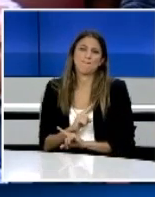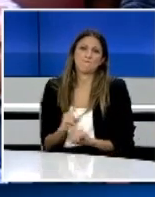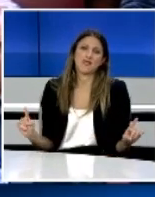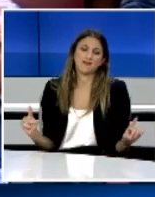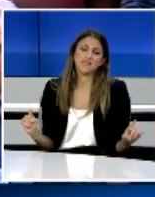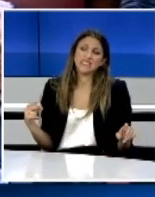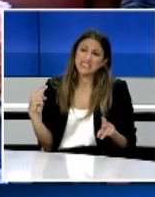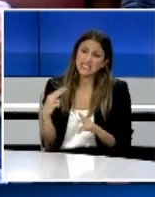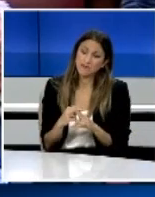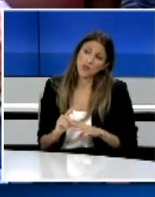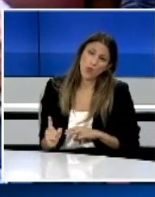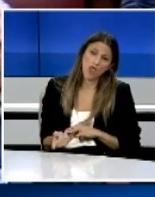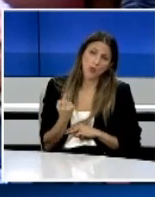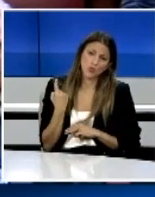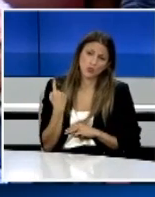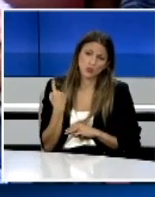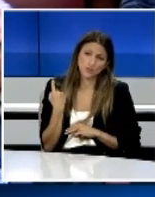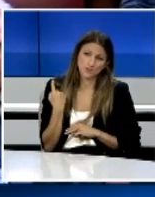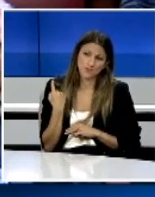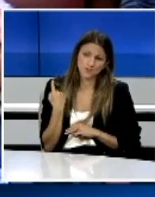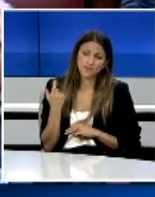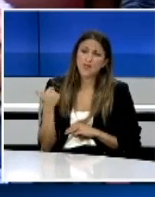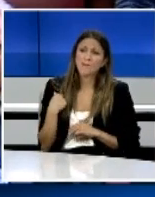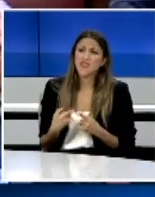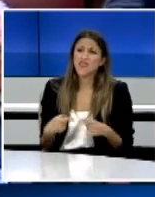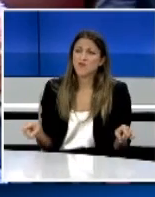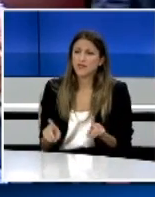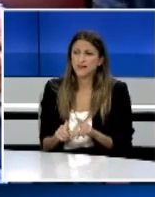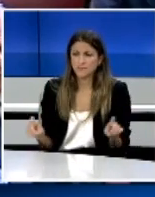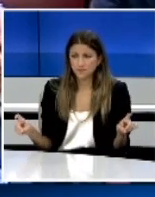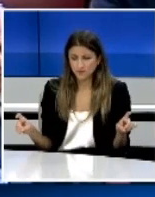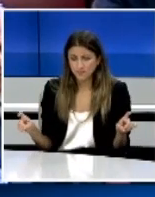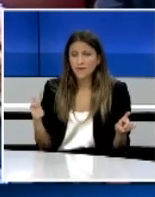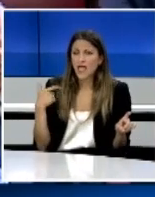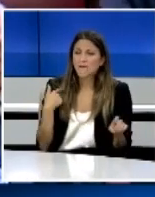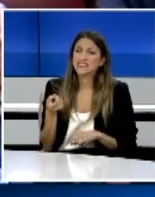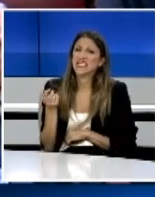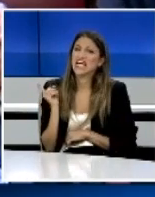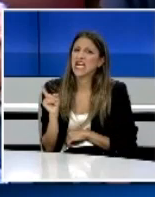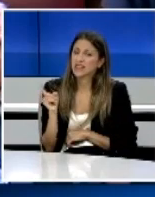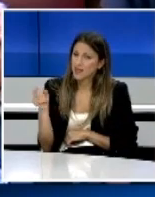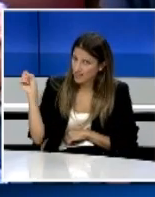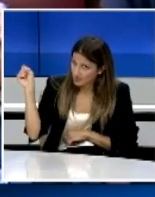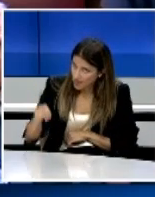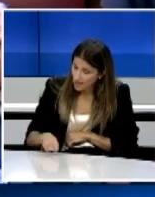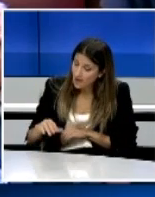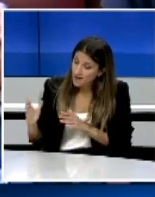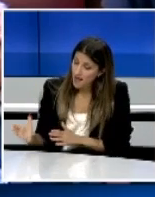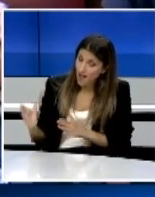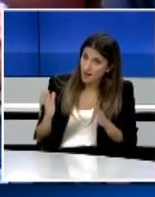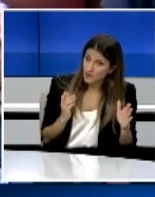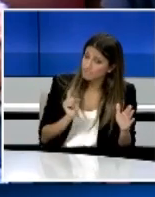αντιδικτατορικού κινήματος που τώρα την ποινικοποιείται. Η διαφορά μας, ξέρετε ποια είναι. Ότι εμείς κάνουμε κριτική, αλλά είμαστε